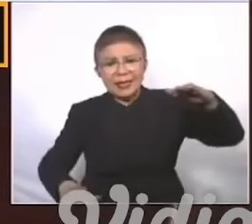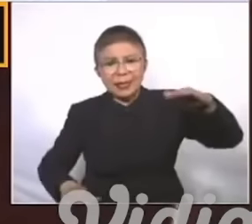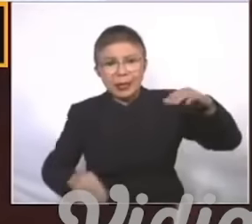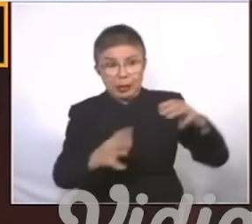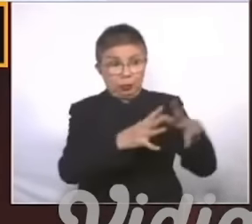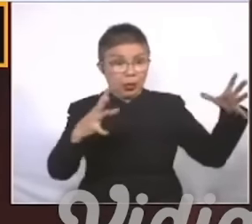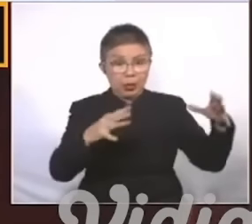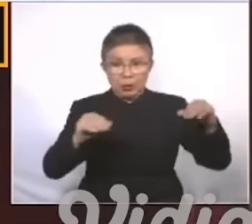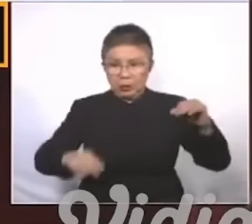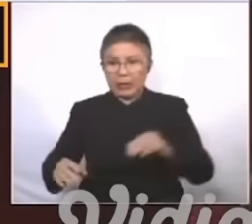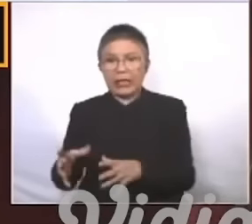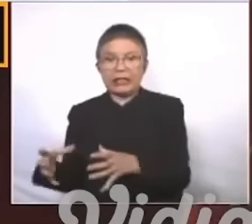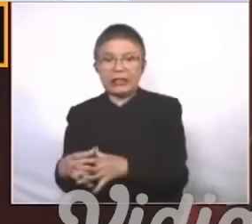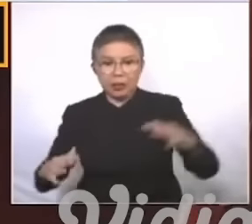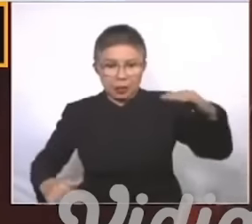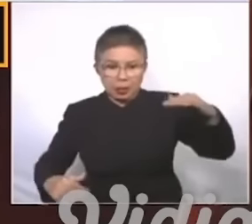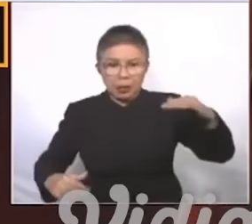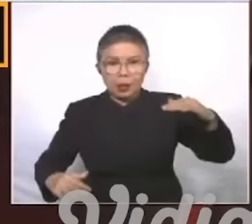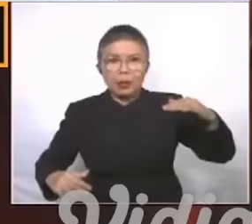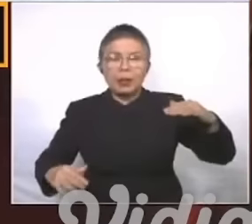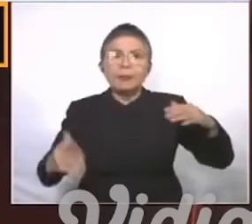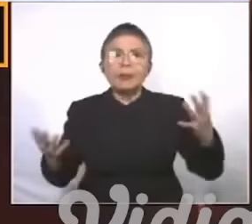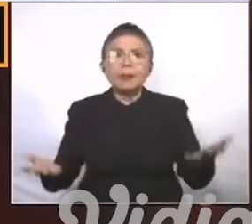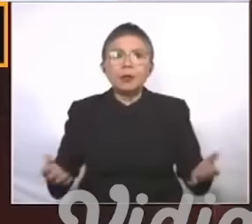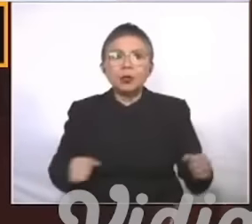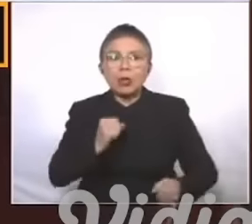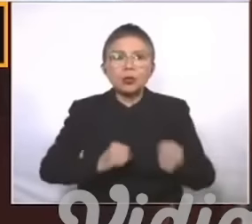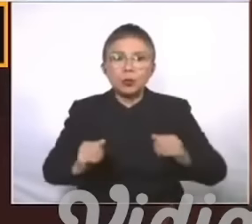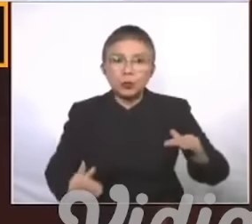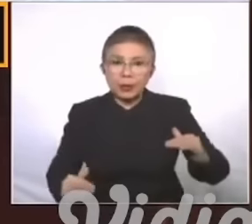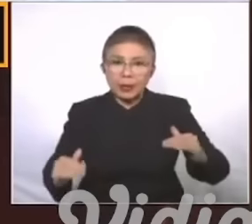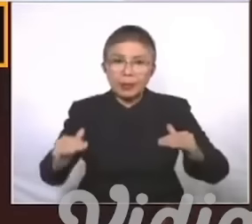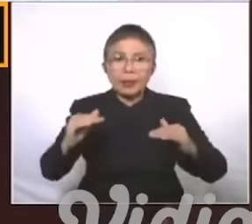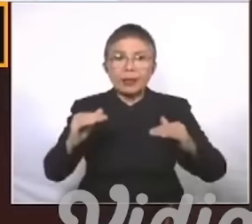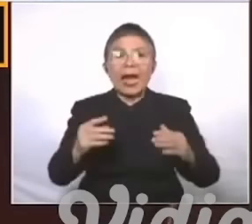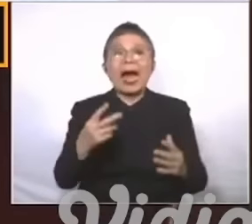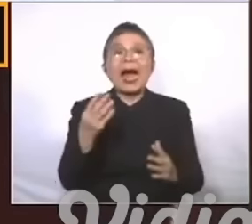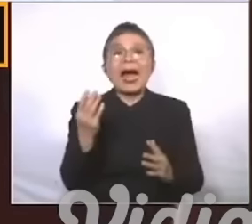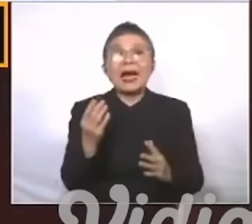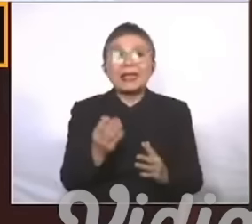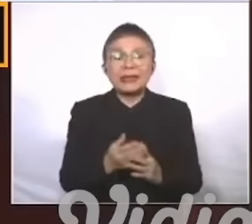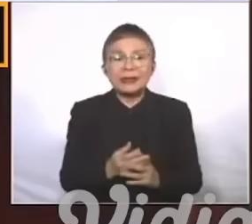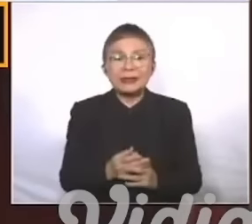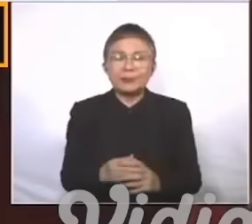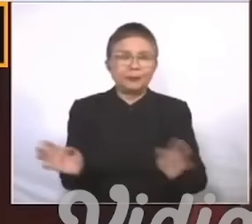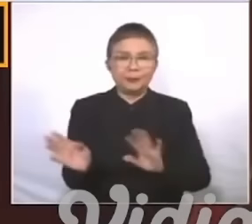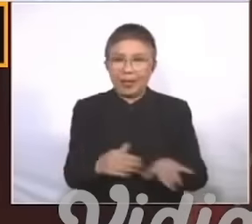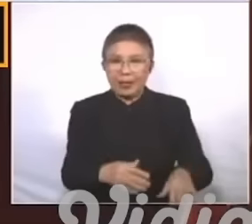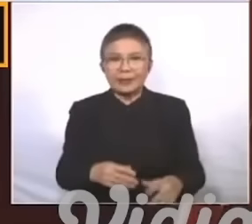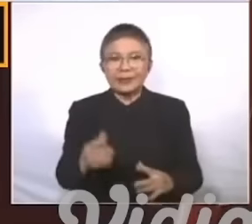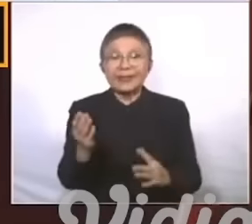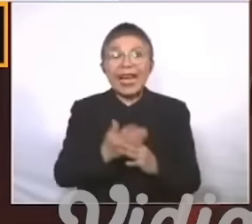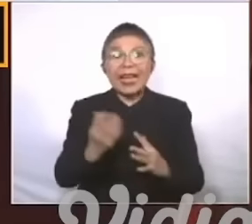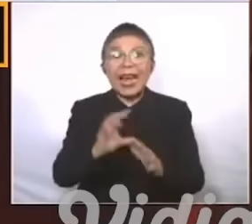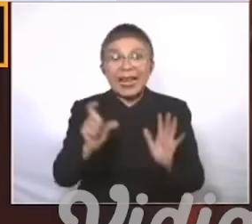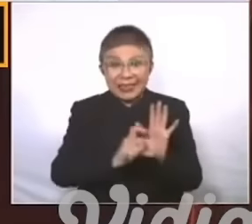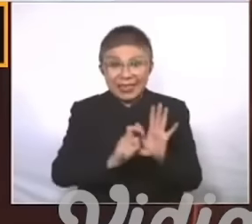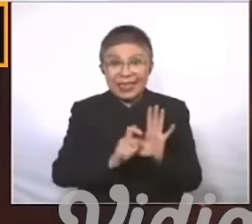upaya-upaya pemerataan itu harus terus dilakukan. Nah, caranya, saya sebelum masuk ke caranya tadi,